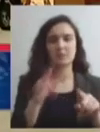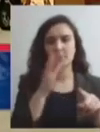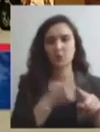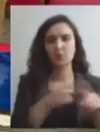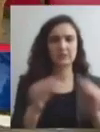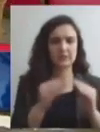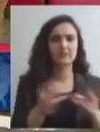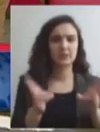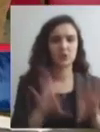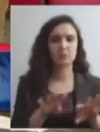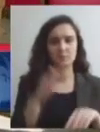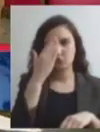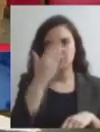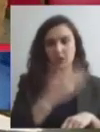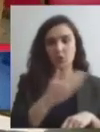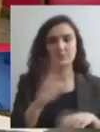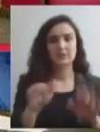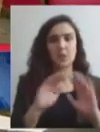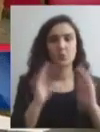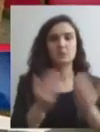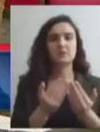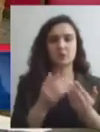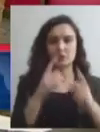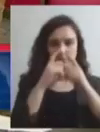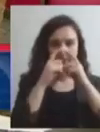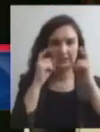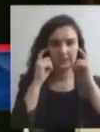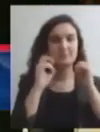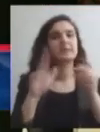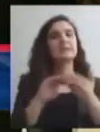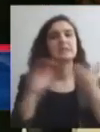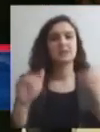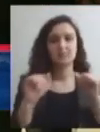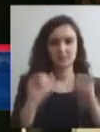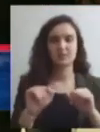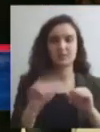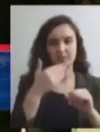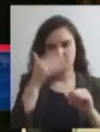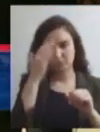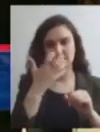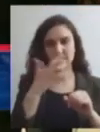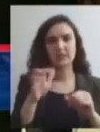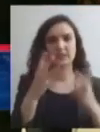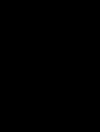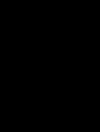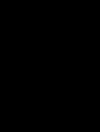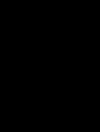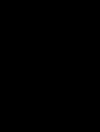დარჩება. მოსახლეობას კი დახრულ სივრცეებში პირბადის ტარება და დისტანციის დაცვა ზაფხულის ცხელ დღეებშიც მოუწევთ.